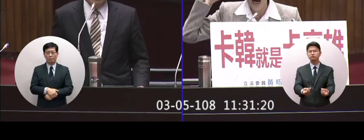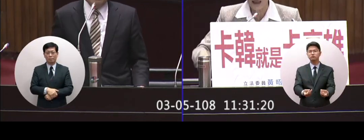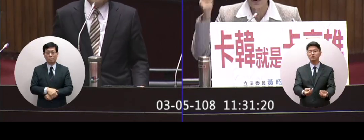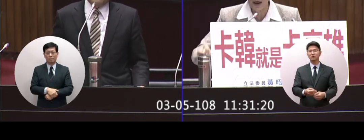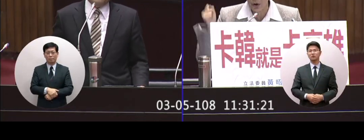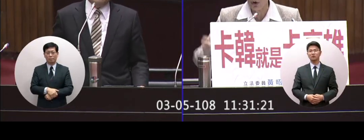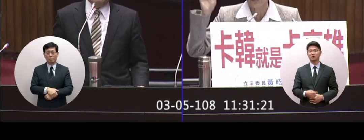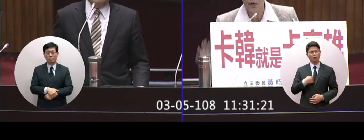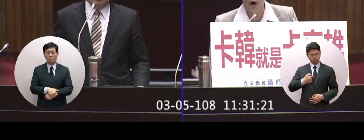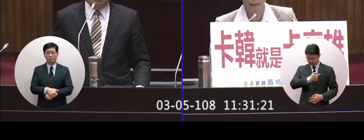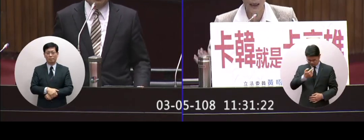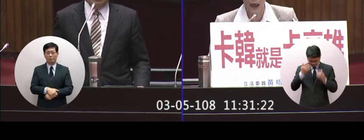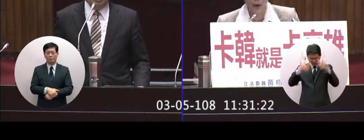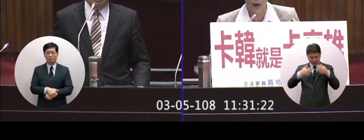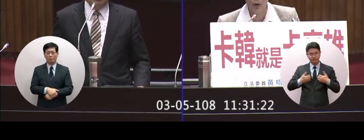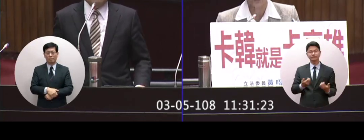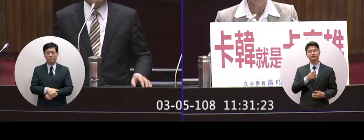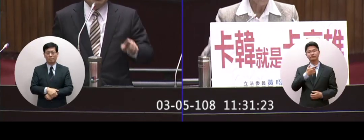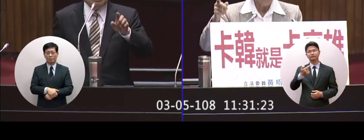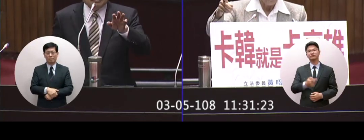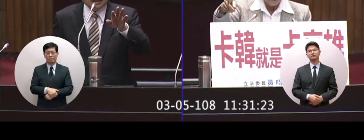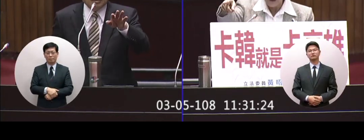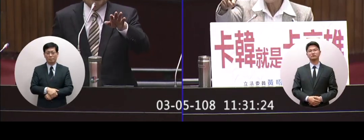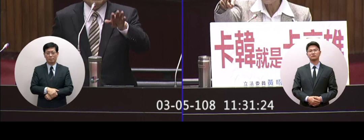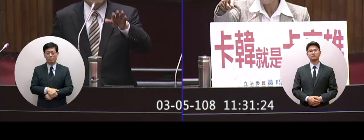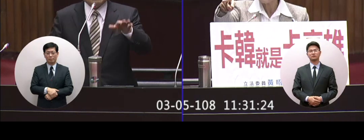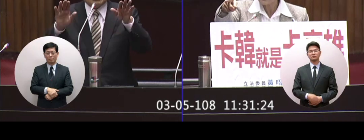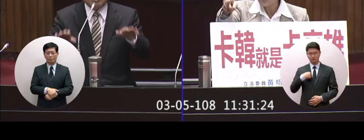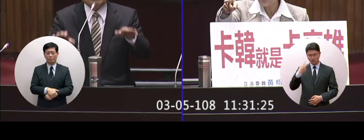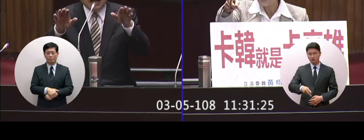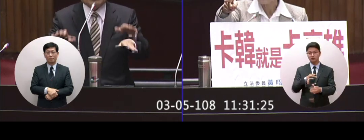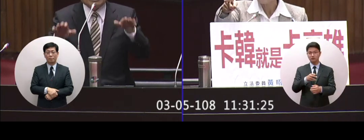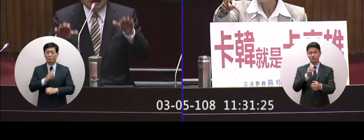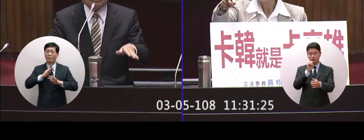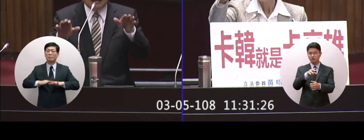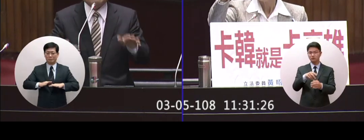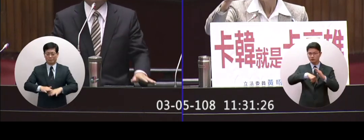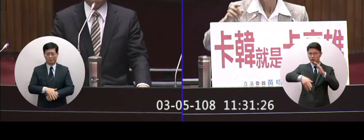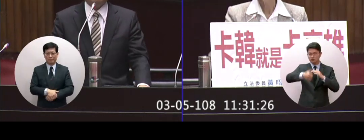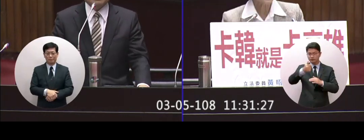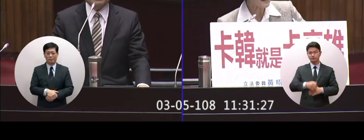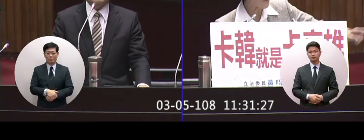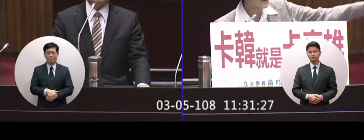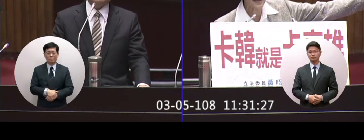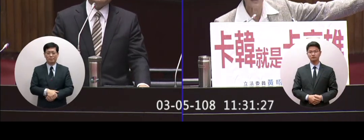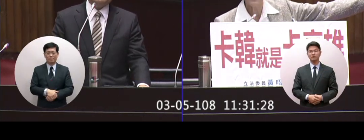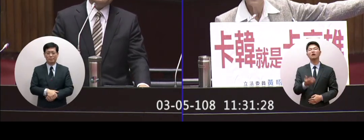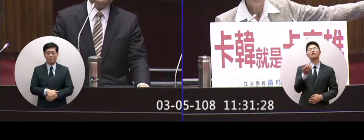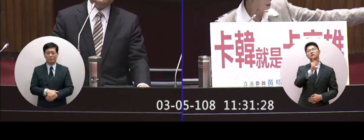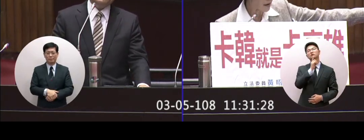我们很愤怒，我们很愤怒。 那个， 再来，我要告诉院长。 Calm down。 你刚才